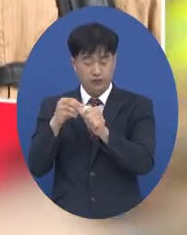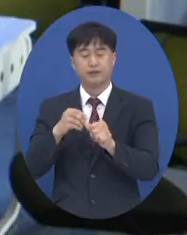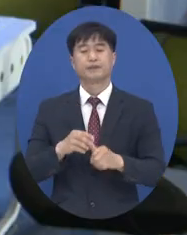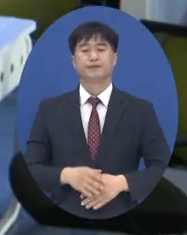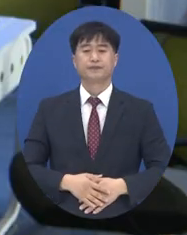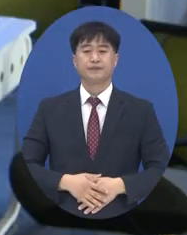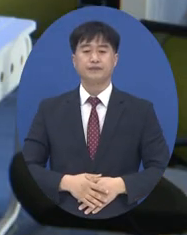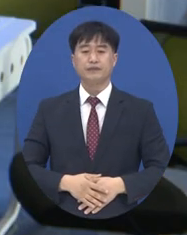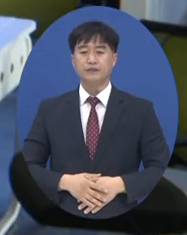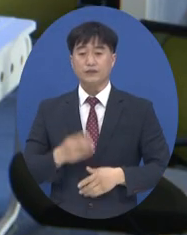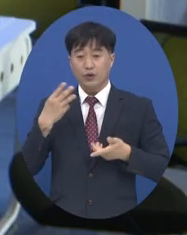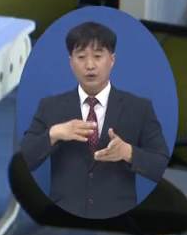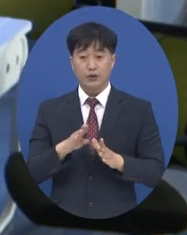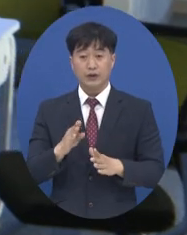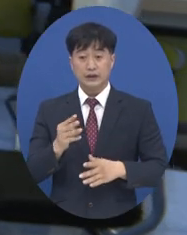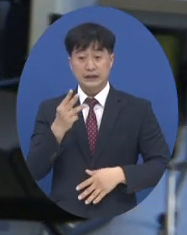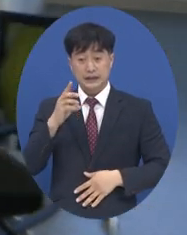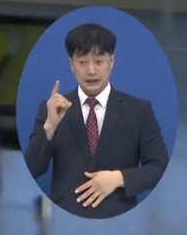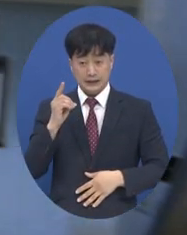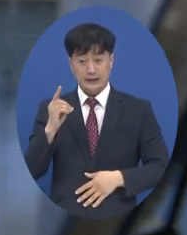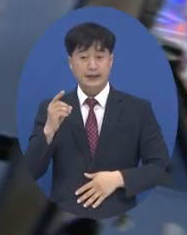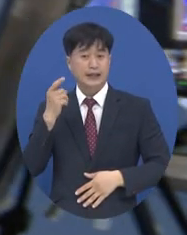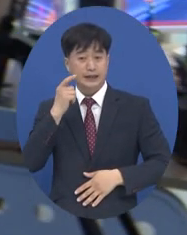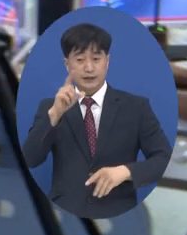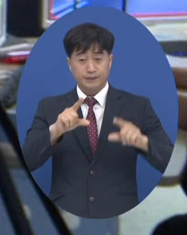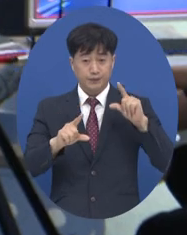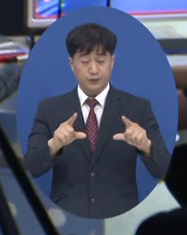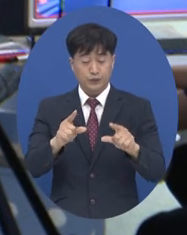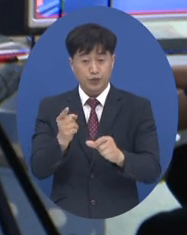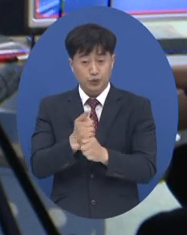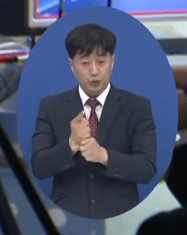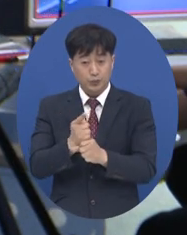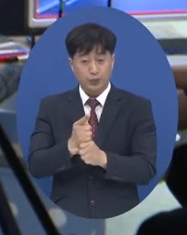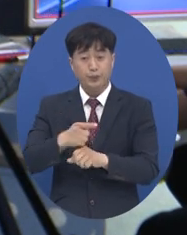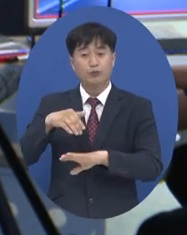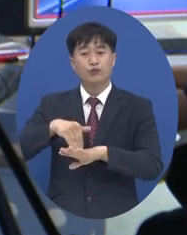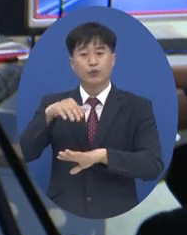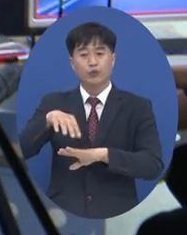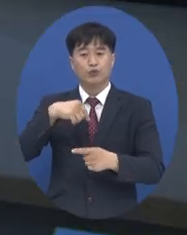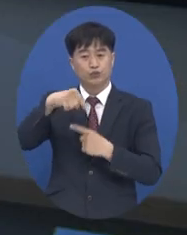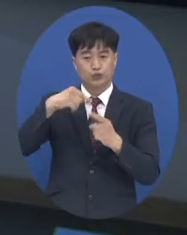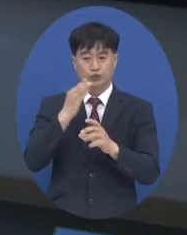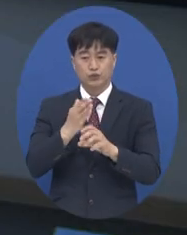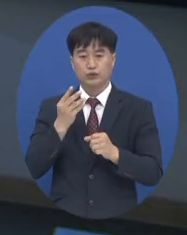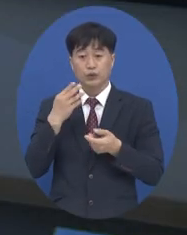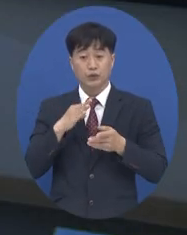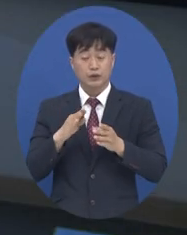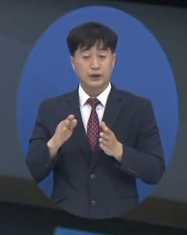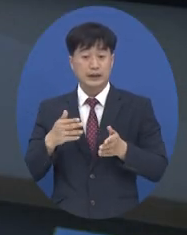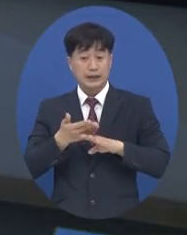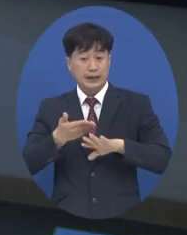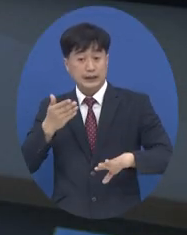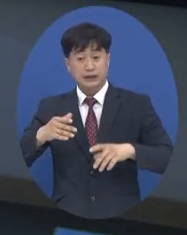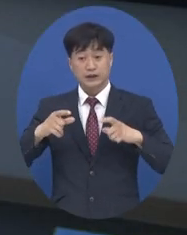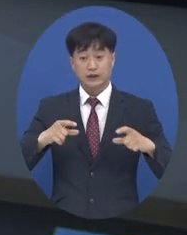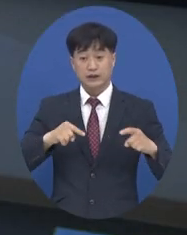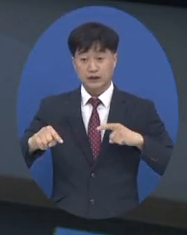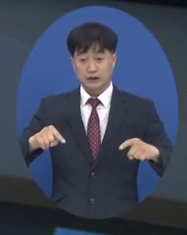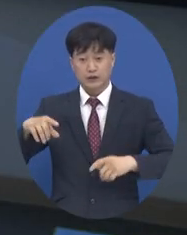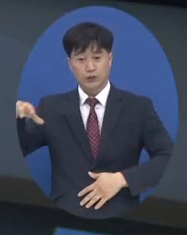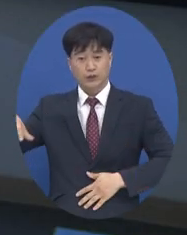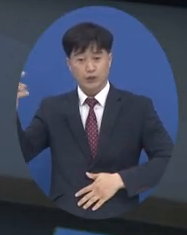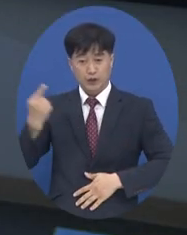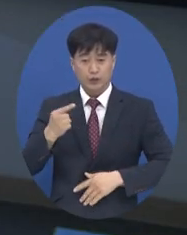이겁니다. 경기도는 3D 기반의 가상현실 소방 훈련장도 운영 중인데 다른 지자체에서까지와